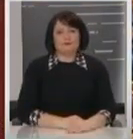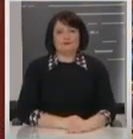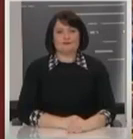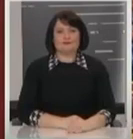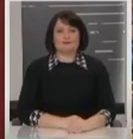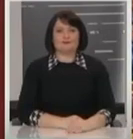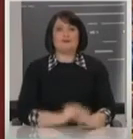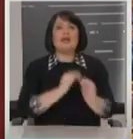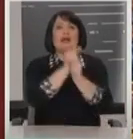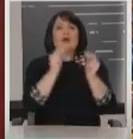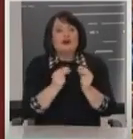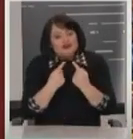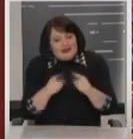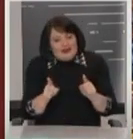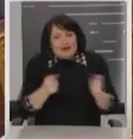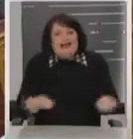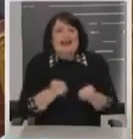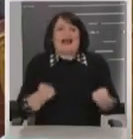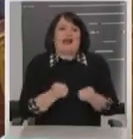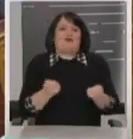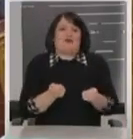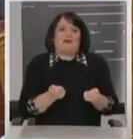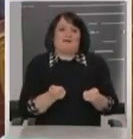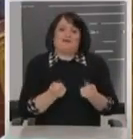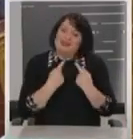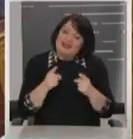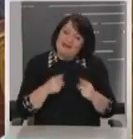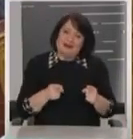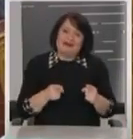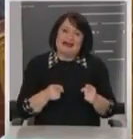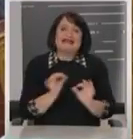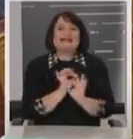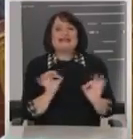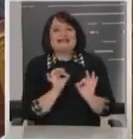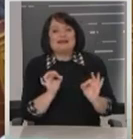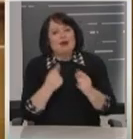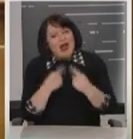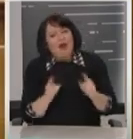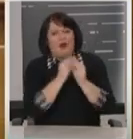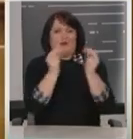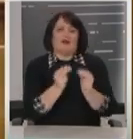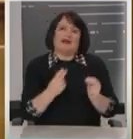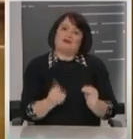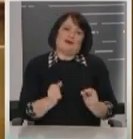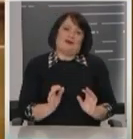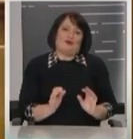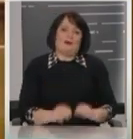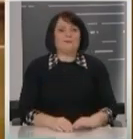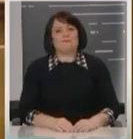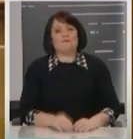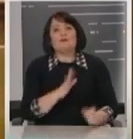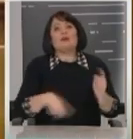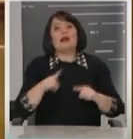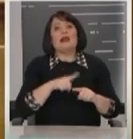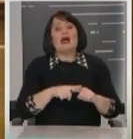Άρα κάνουμε άλλα πράγματα και θα έχουμε, είναι βέβαιο, διαφορετικά αποτελέσματα. Η χώρα μετά από